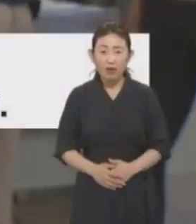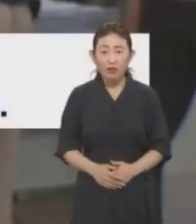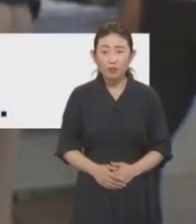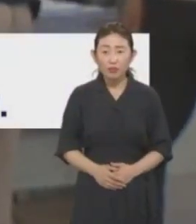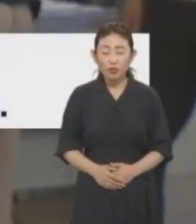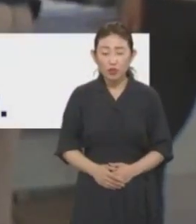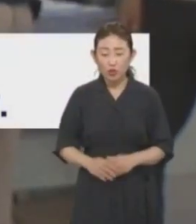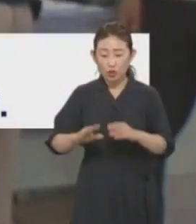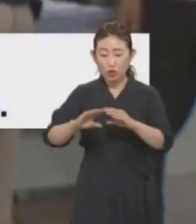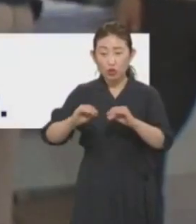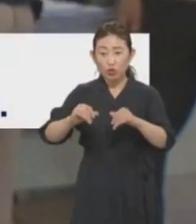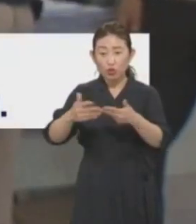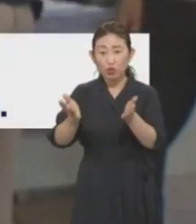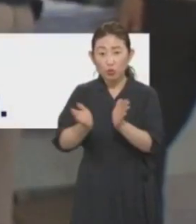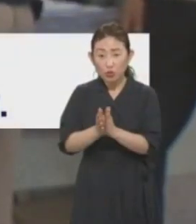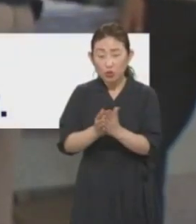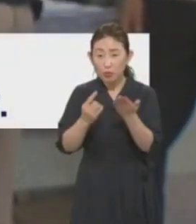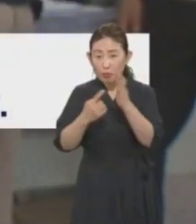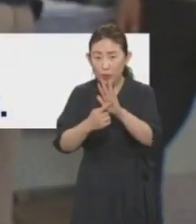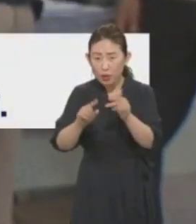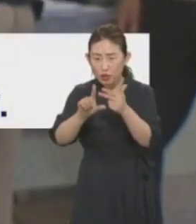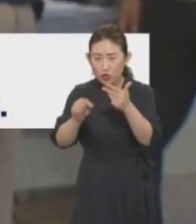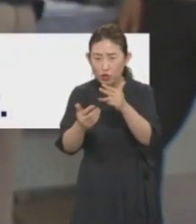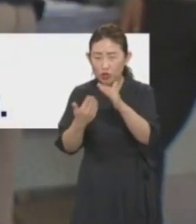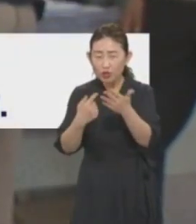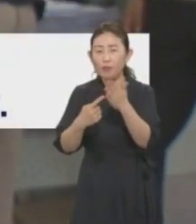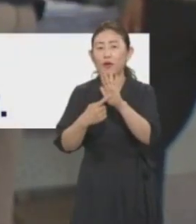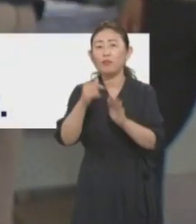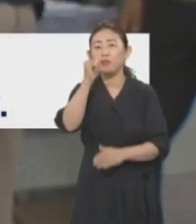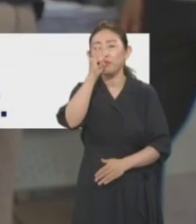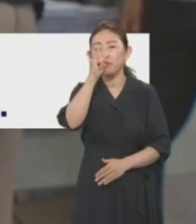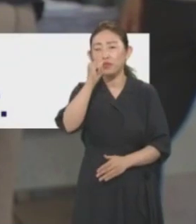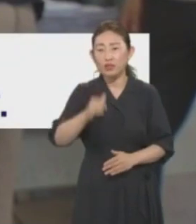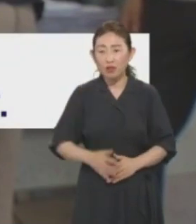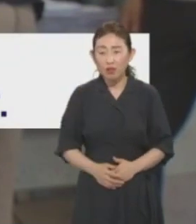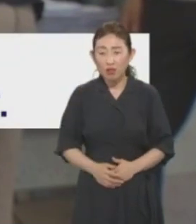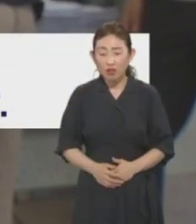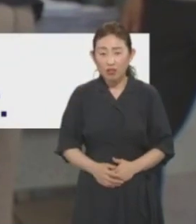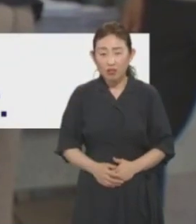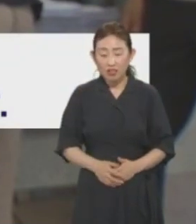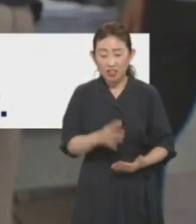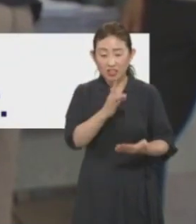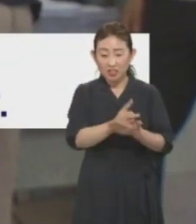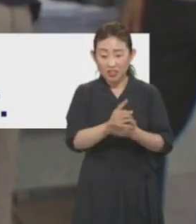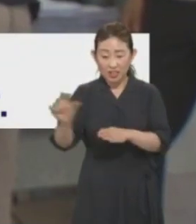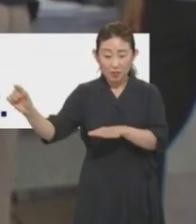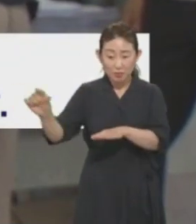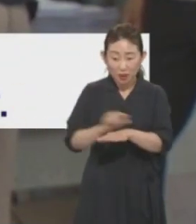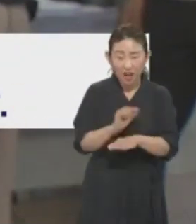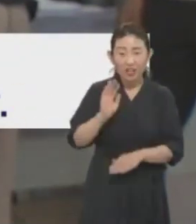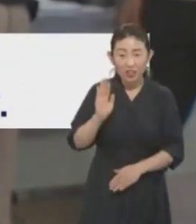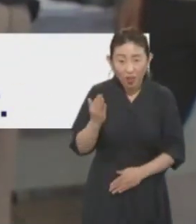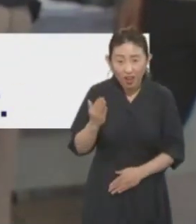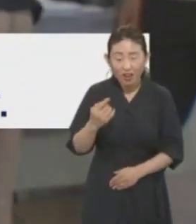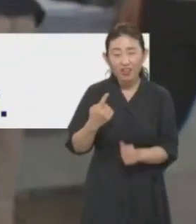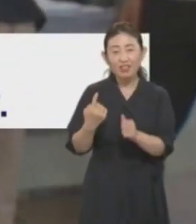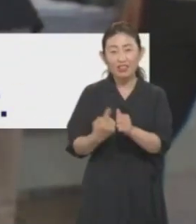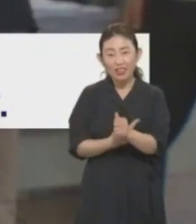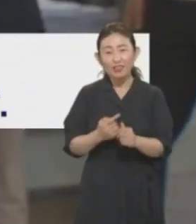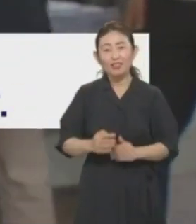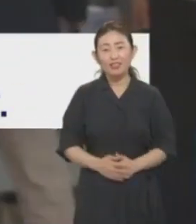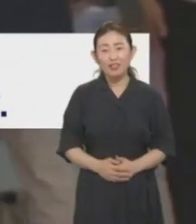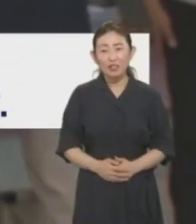국토부의 발표가 7월 이전에 나올 걸로 보는데 이번에 천안 연장이 확정된다면 사업 속도에